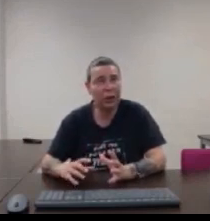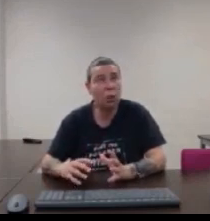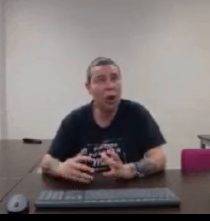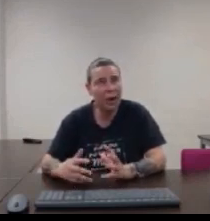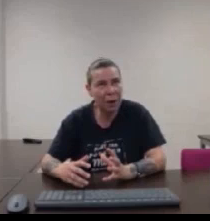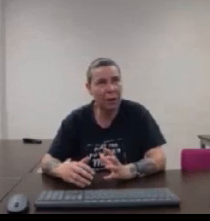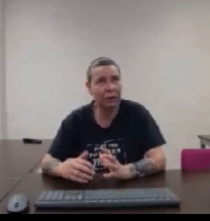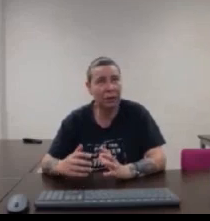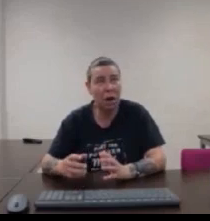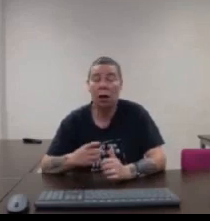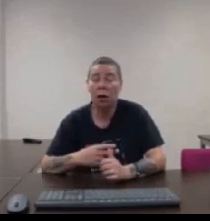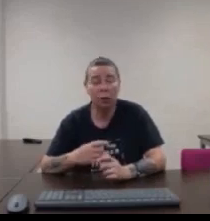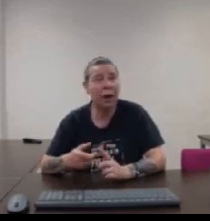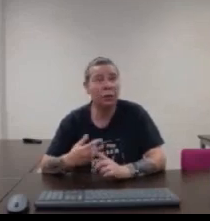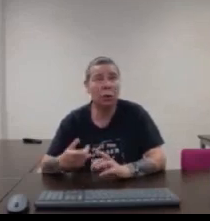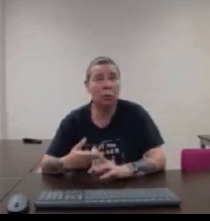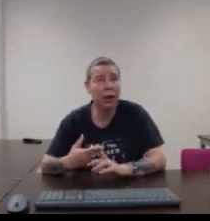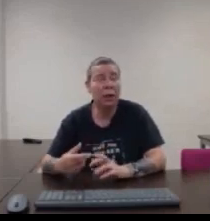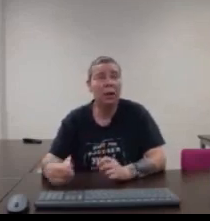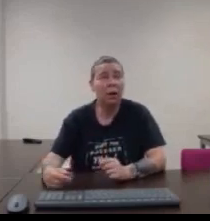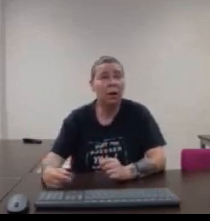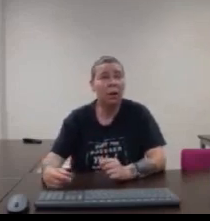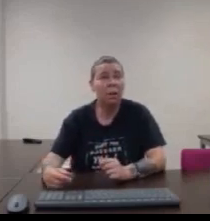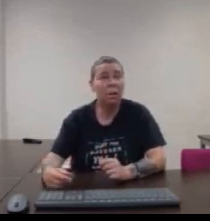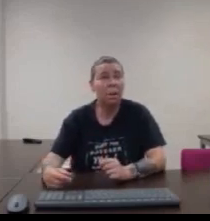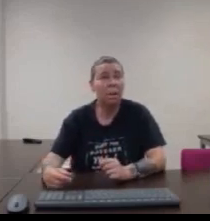sur lesquels on a moins la main, et à savoir température, bruit